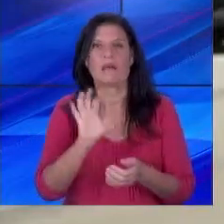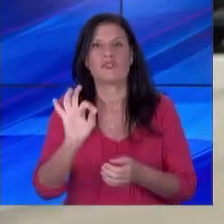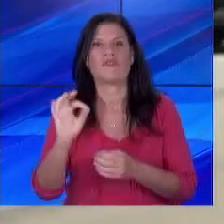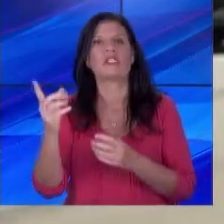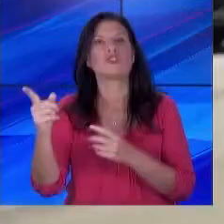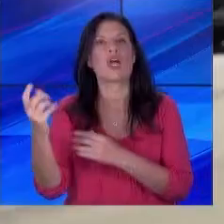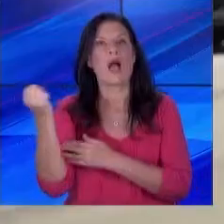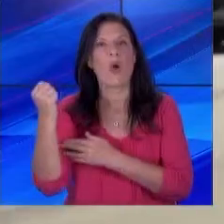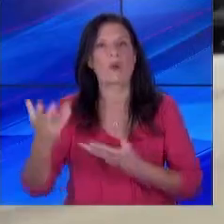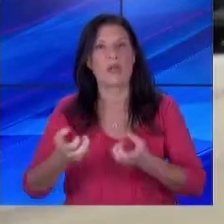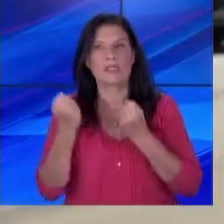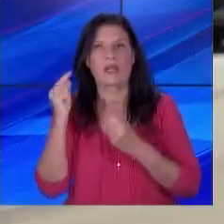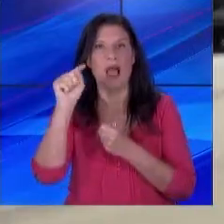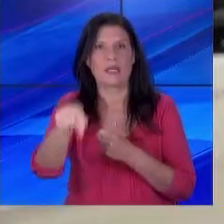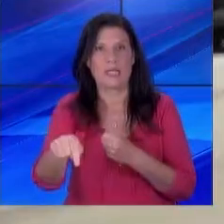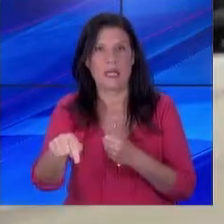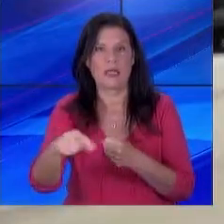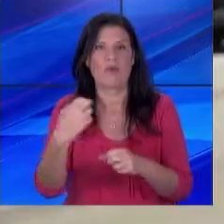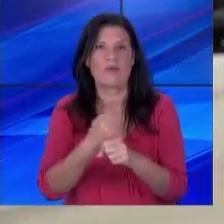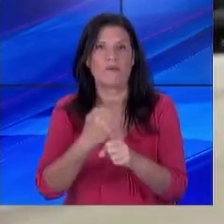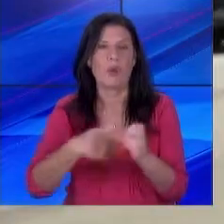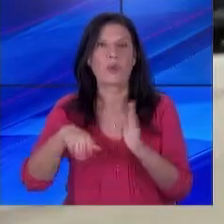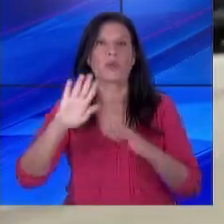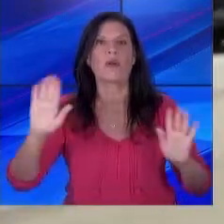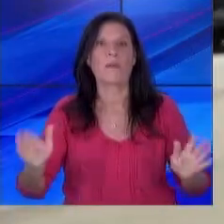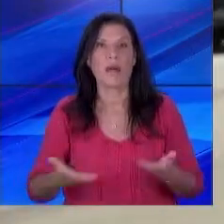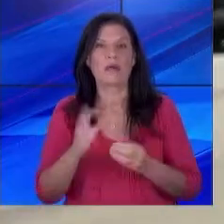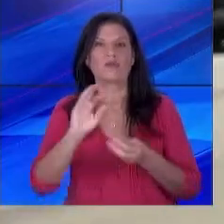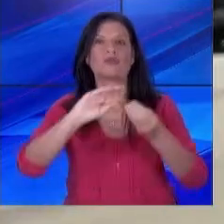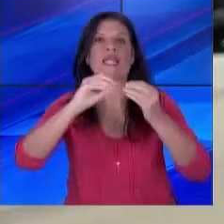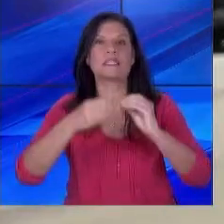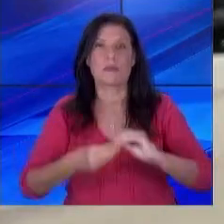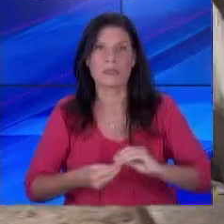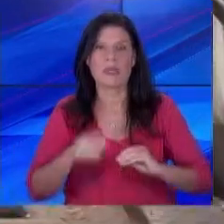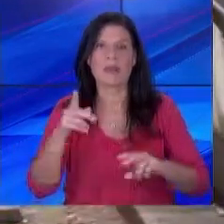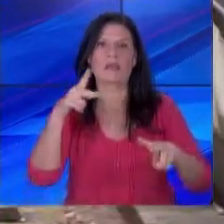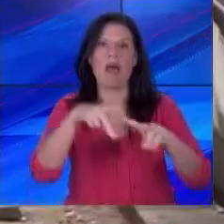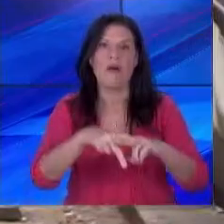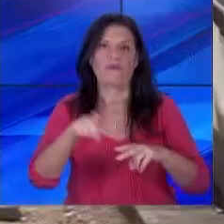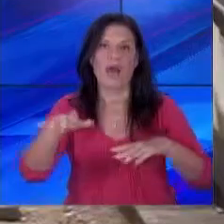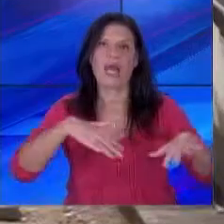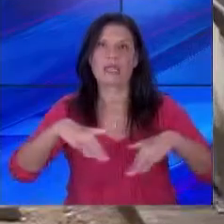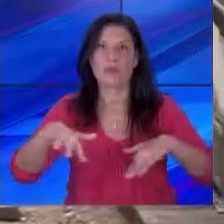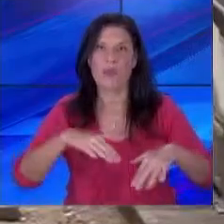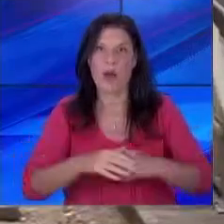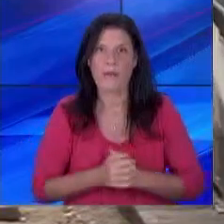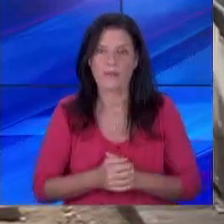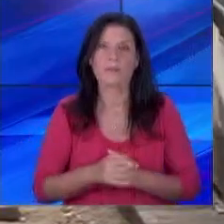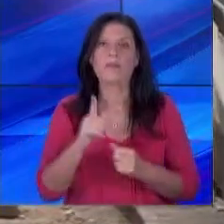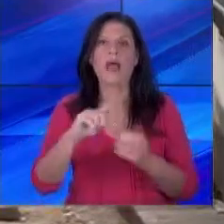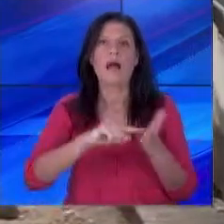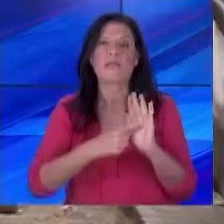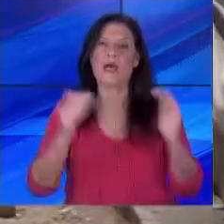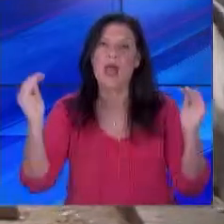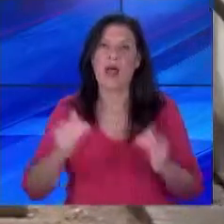הביטחון ולפעול מהר יותר על מנת לצמצם את ההפרעה לתנועה. המטרה היא להפחית את העומסים,